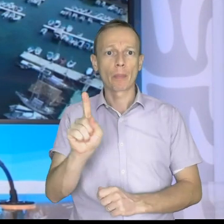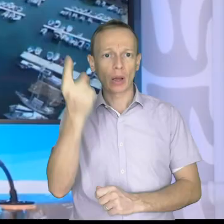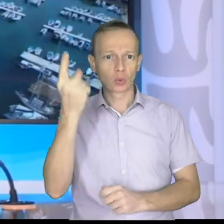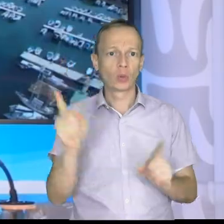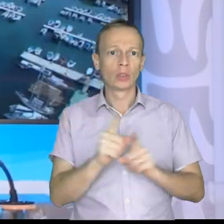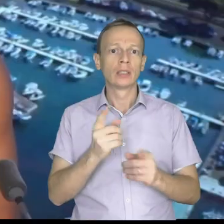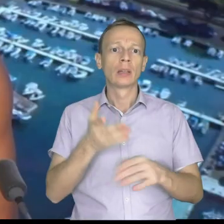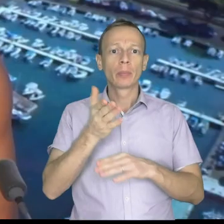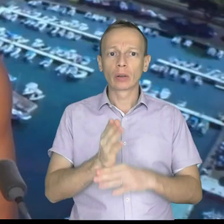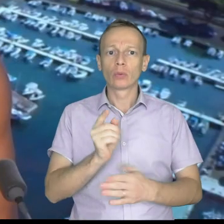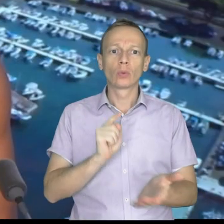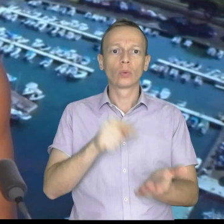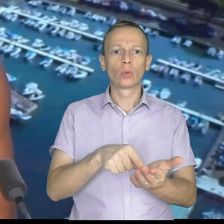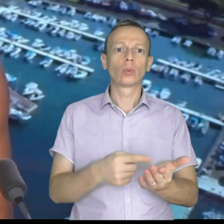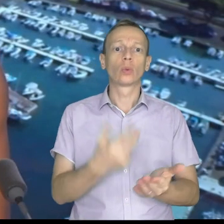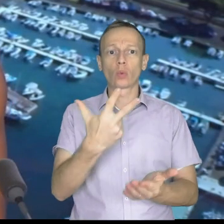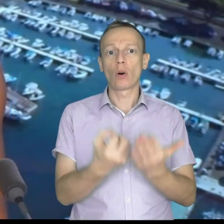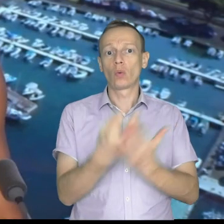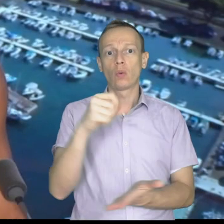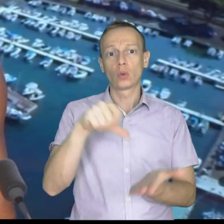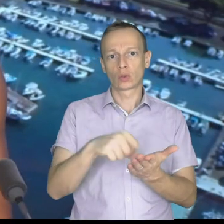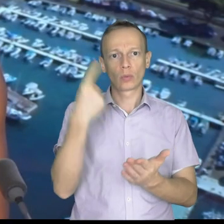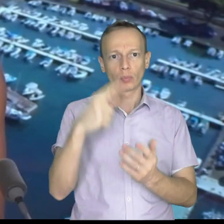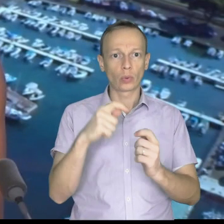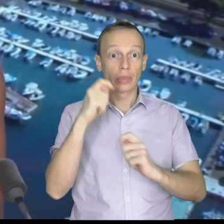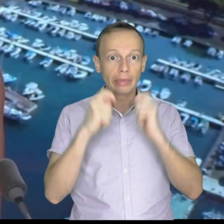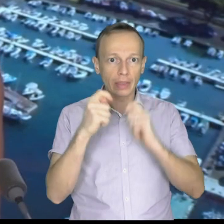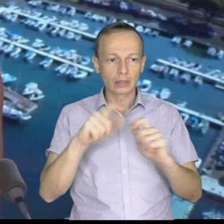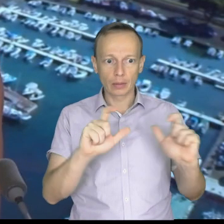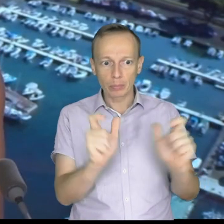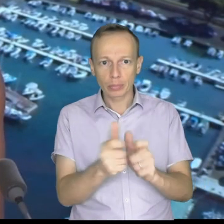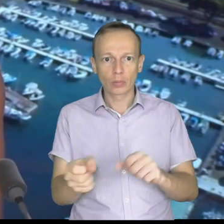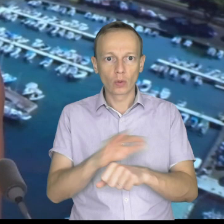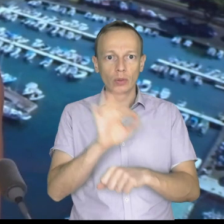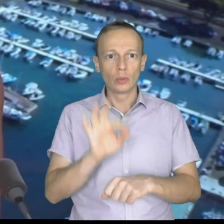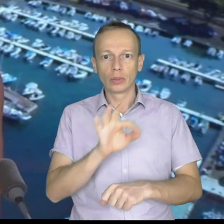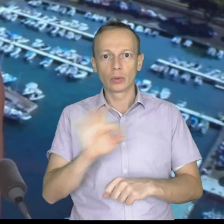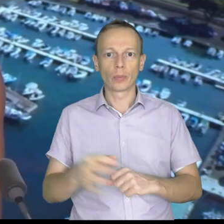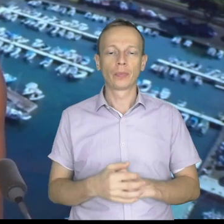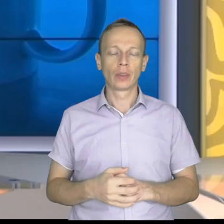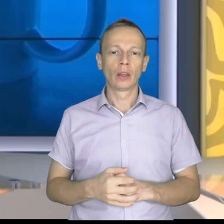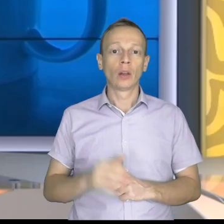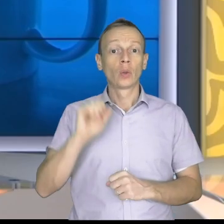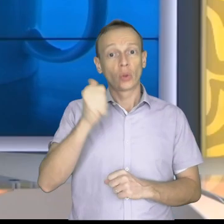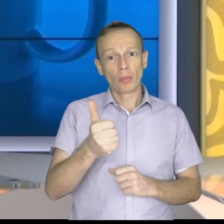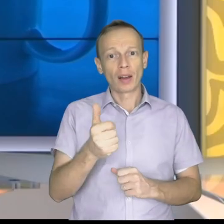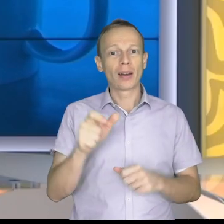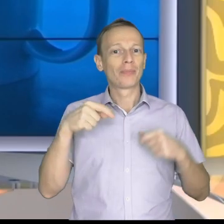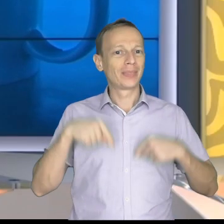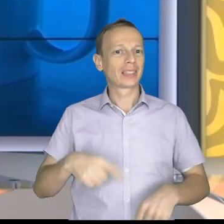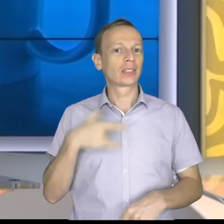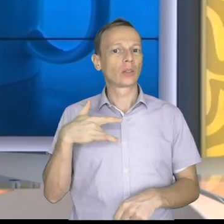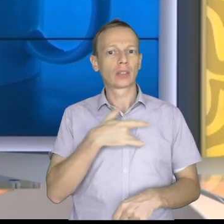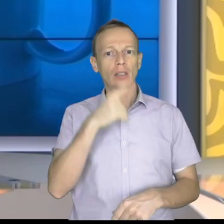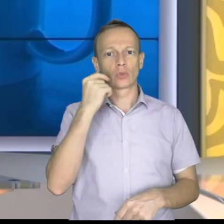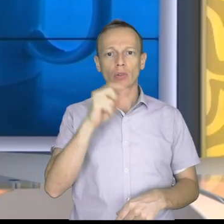de dépistage à Papetoai, à Apiti et à Paupau. Et demain, justement, le ministre de la Santé, Jacques Reynal, sera l'invité café de